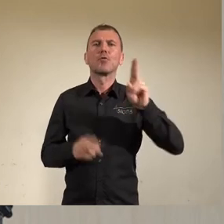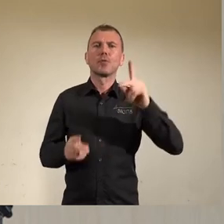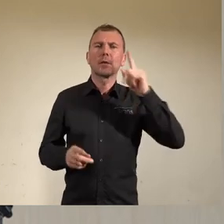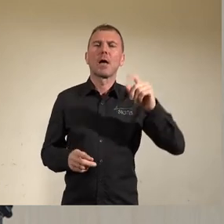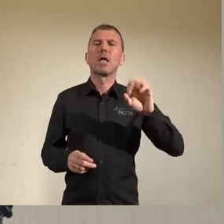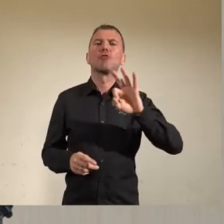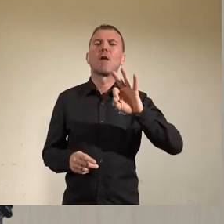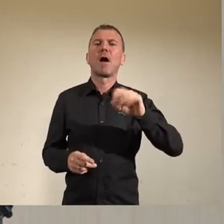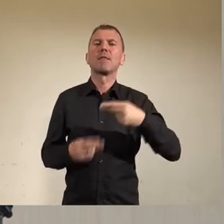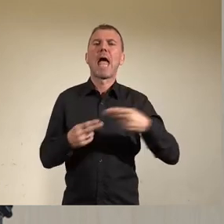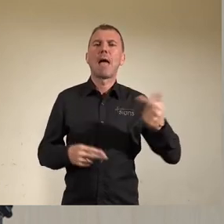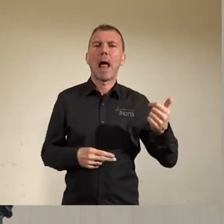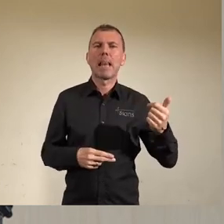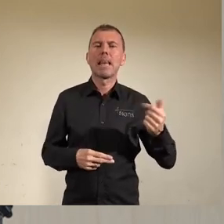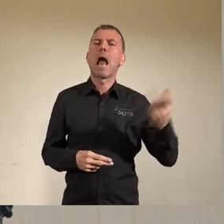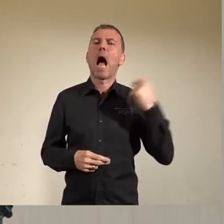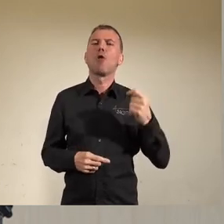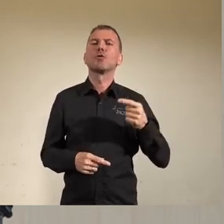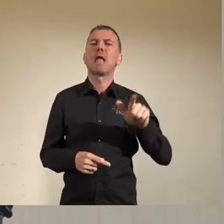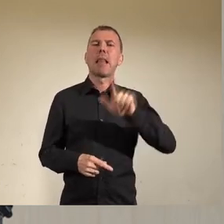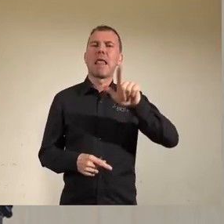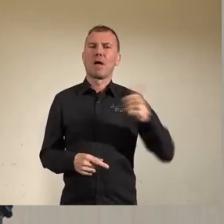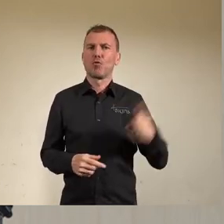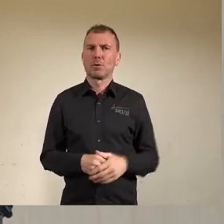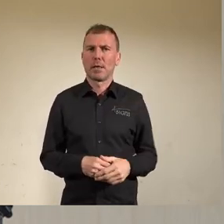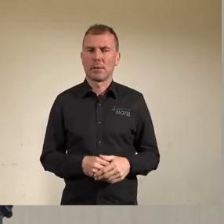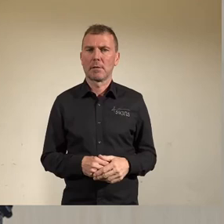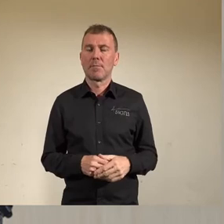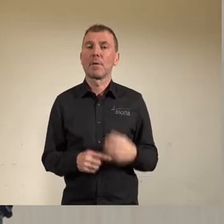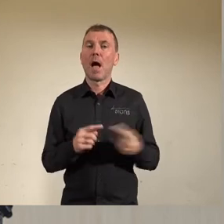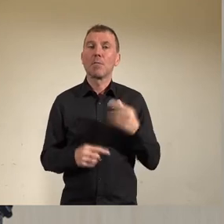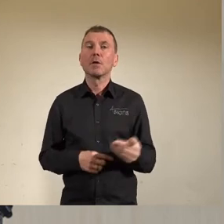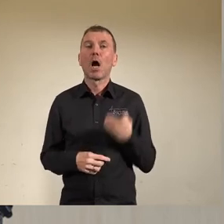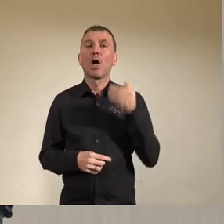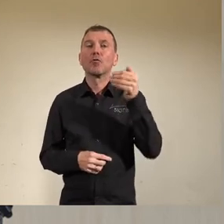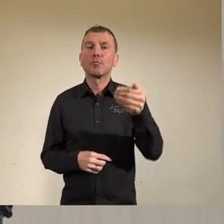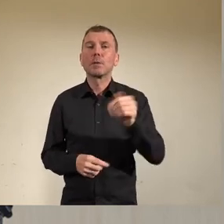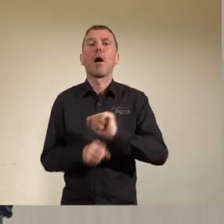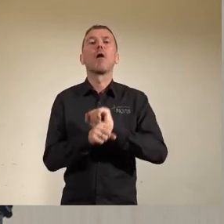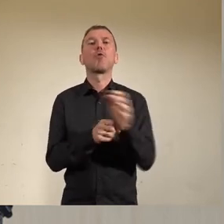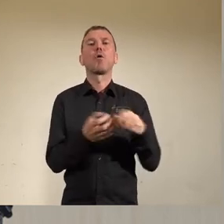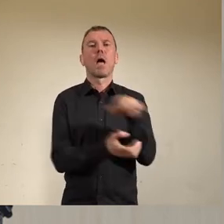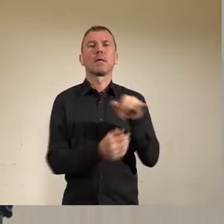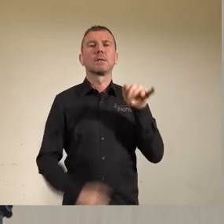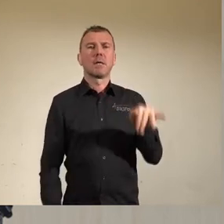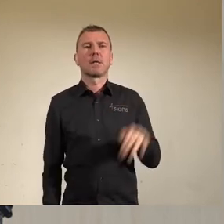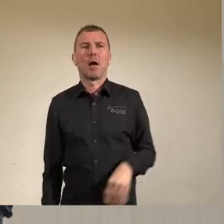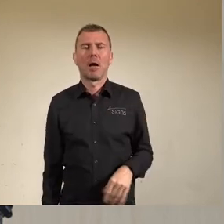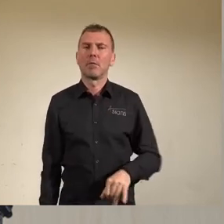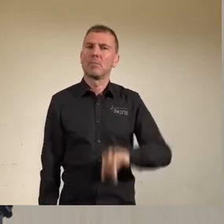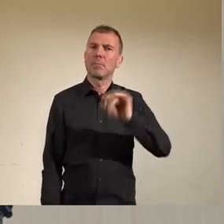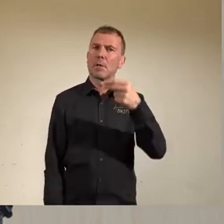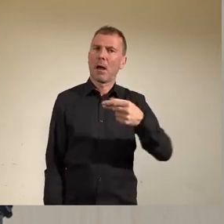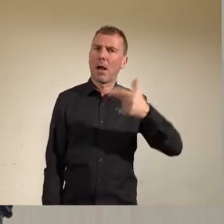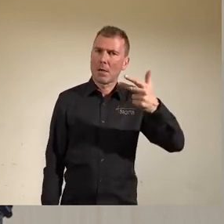Stefan Hebbel aus der Großstadt Leverkusen. Ein halbes Jahr später in Leverkusen, die Corona-Krise. Die IHK